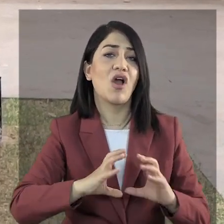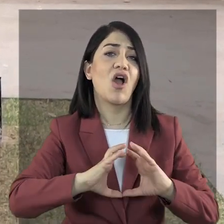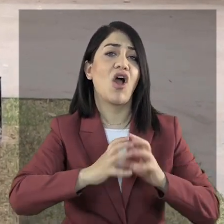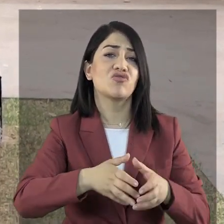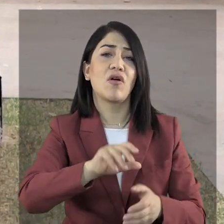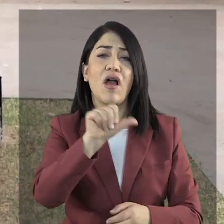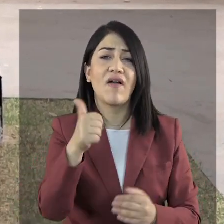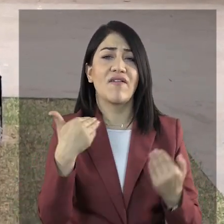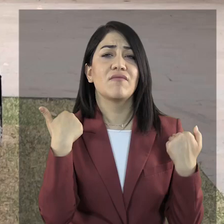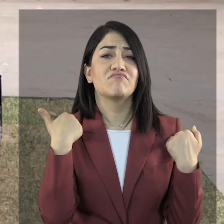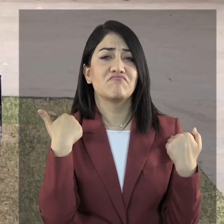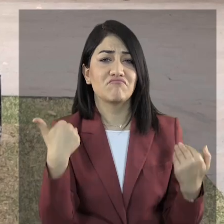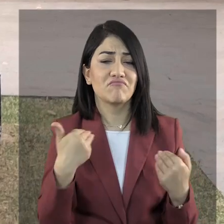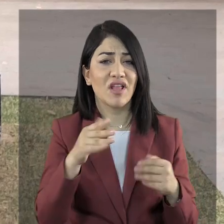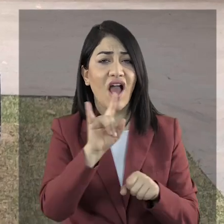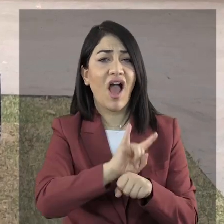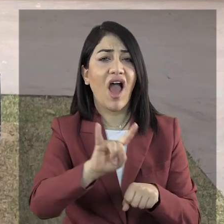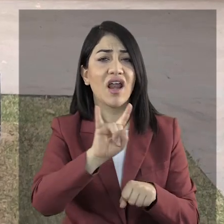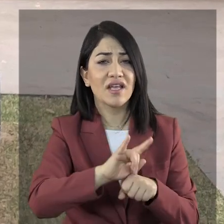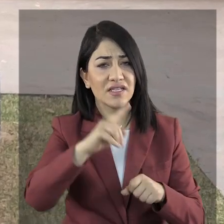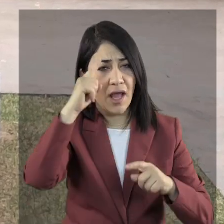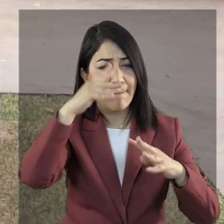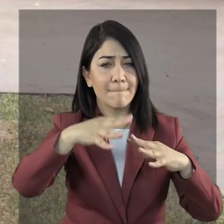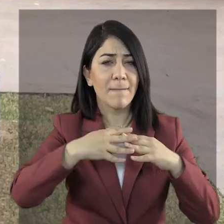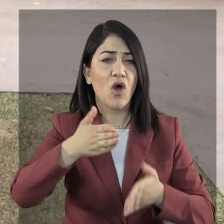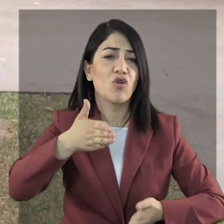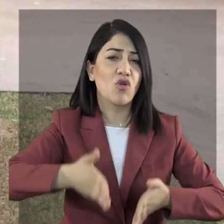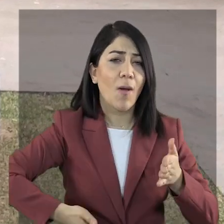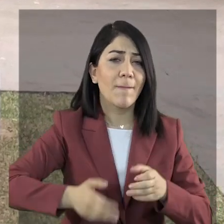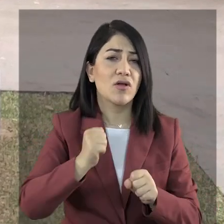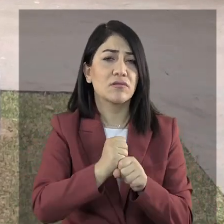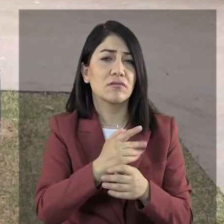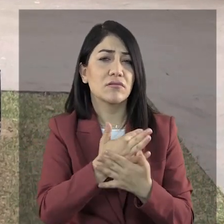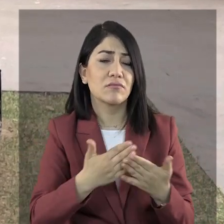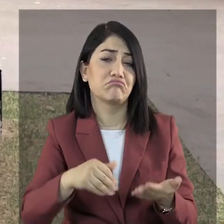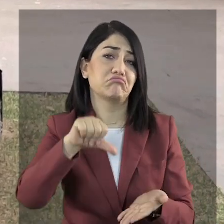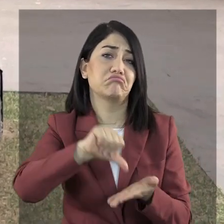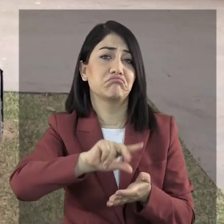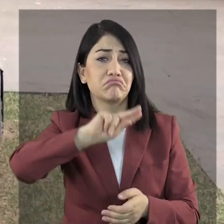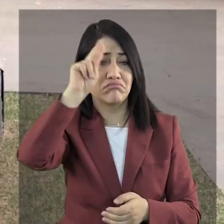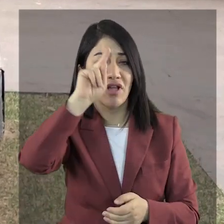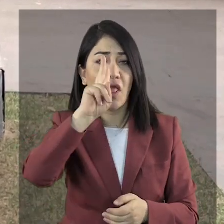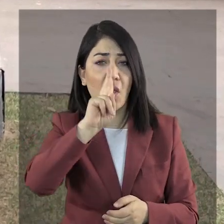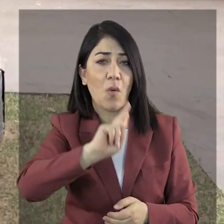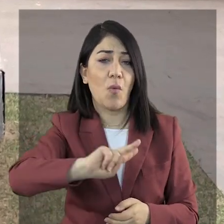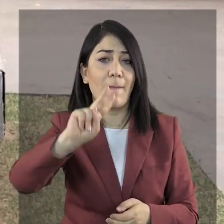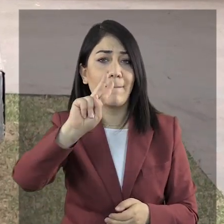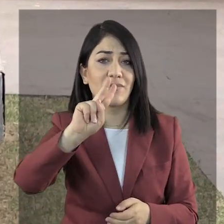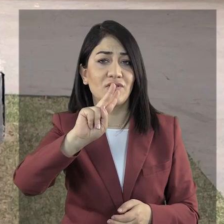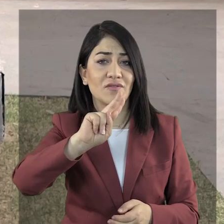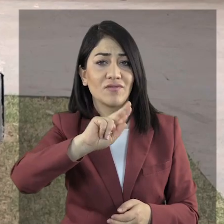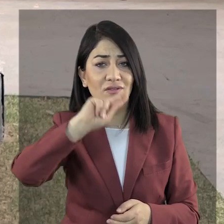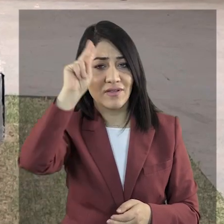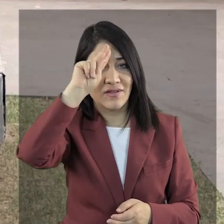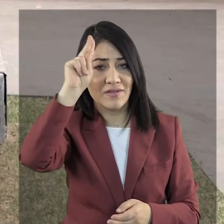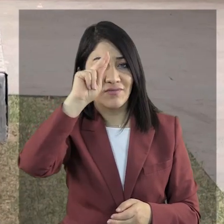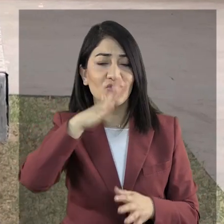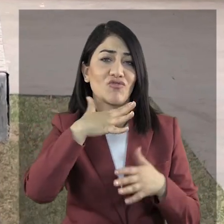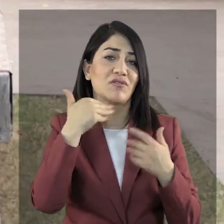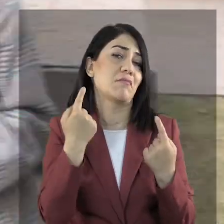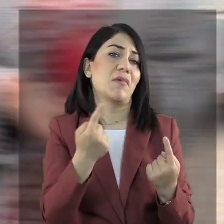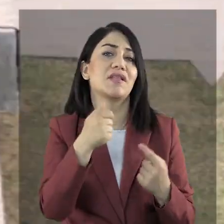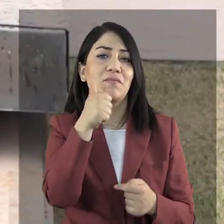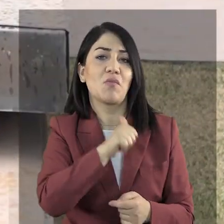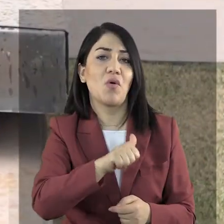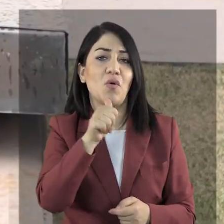լավագույն արհեստական բանականության զարգացման ոլորտում, իրոք անփոխարինելի փորձեր այնտեղ երկու ամսով պրակտիկա